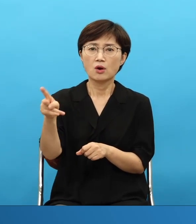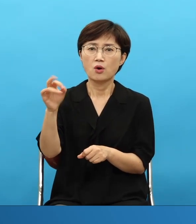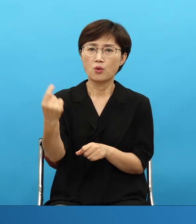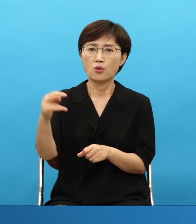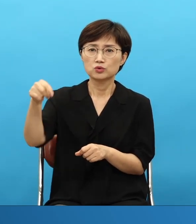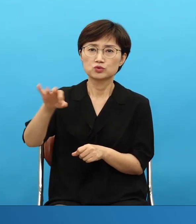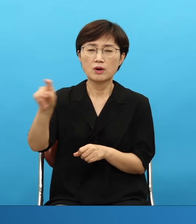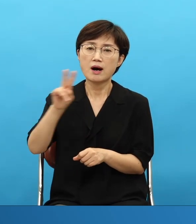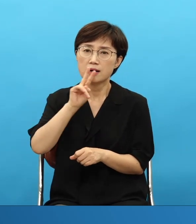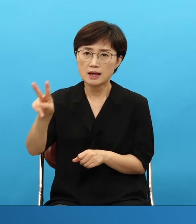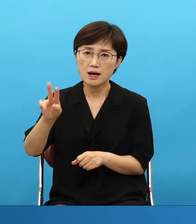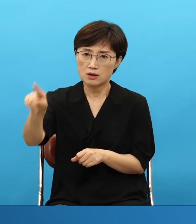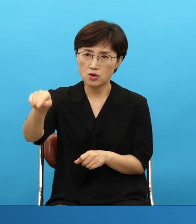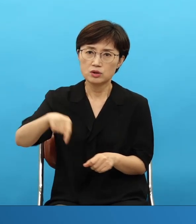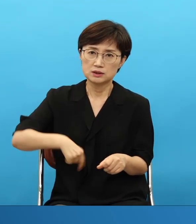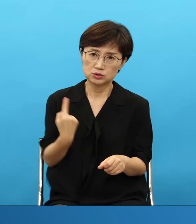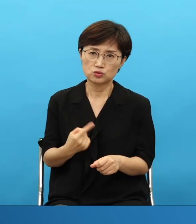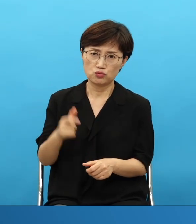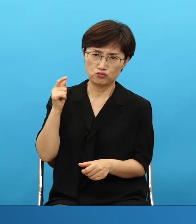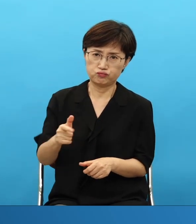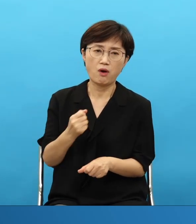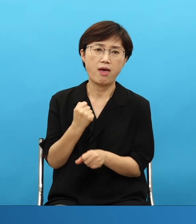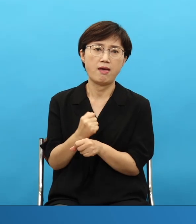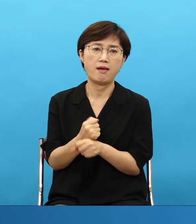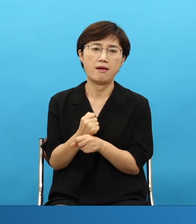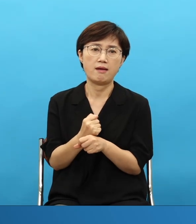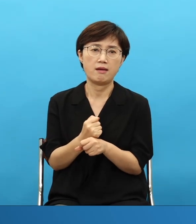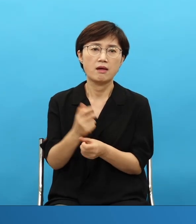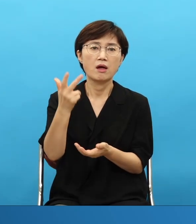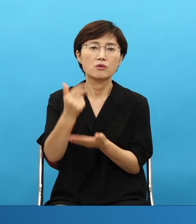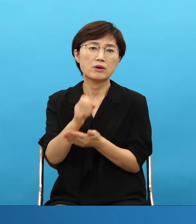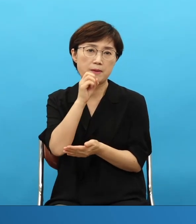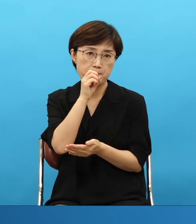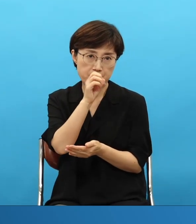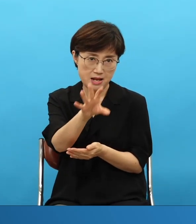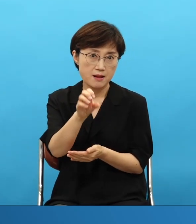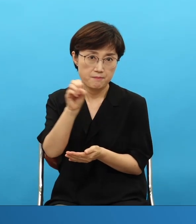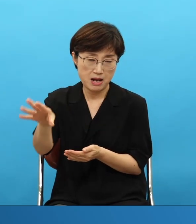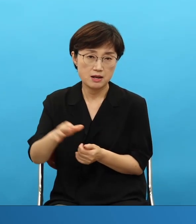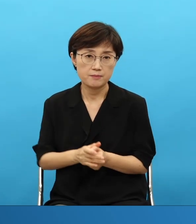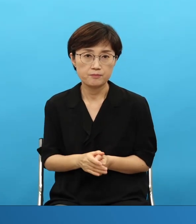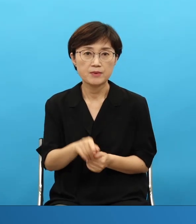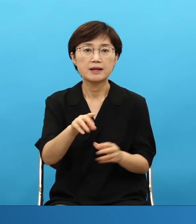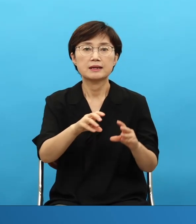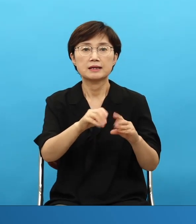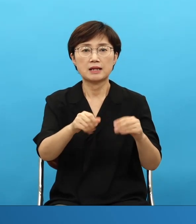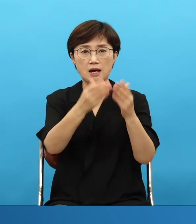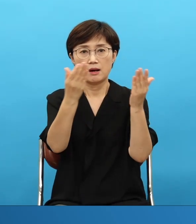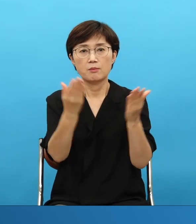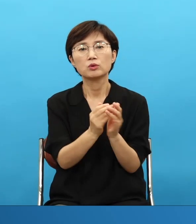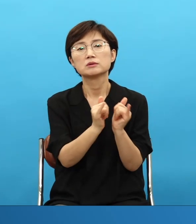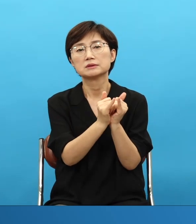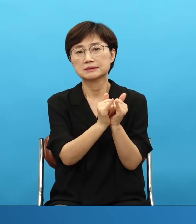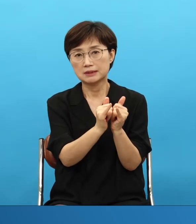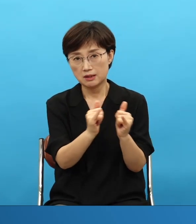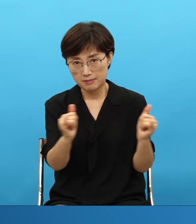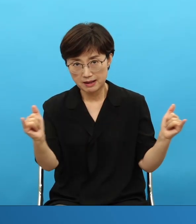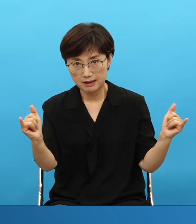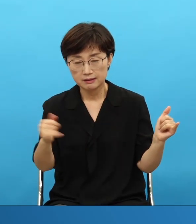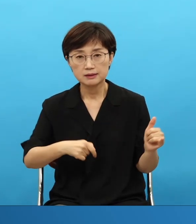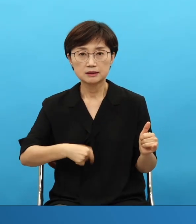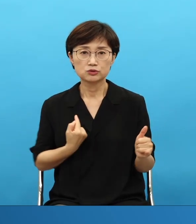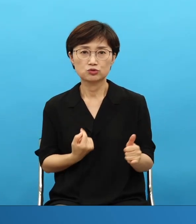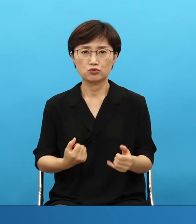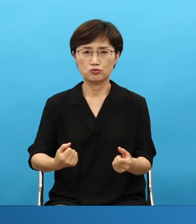아들 대제사장 여호수아야 스스로 굳세게 할지어다. 여호와의 말이니라. 이 땅